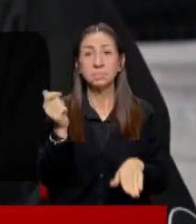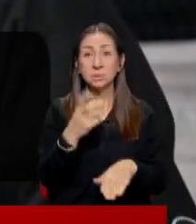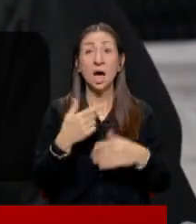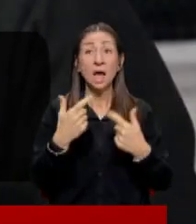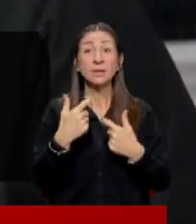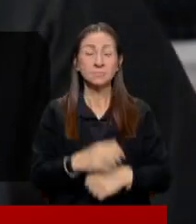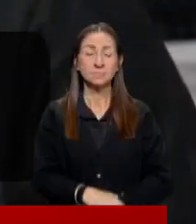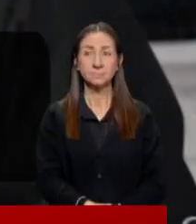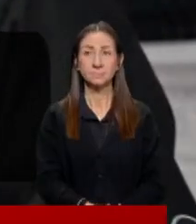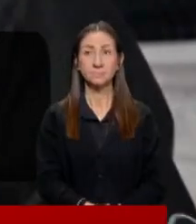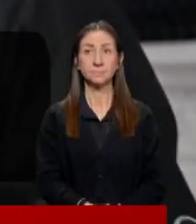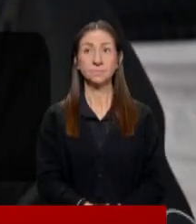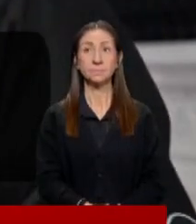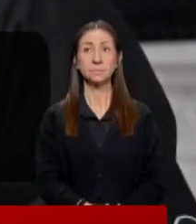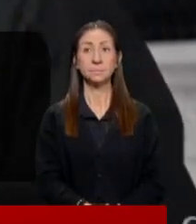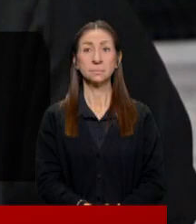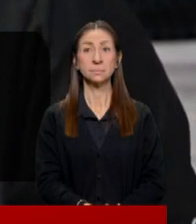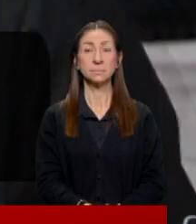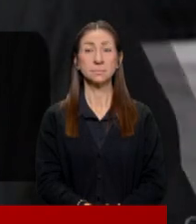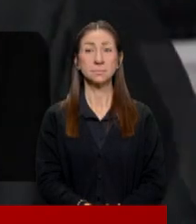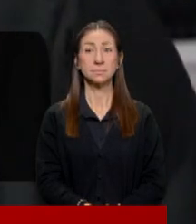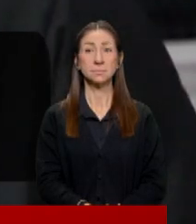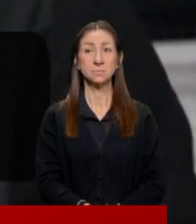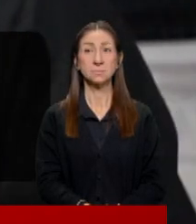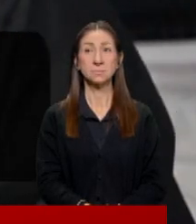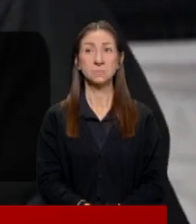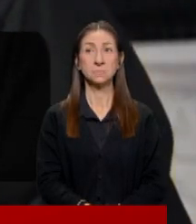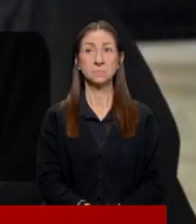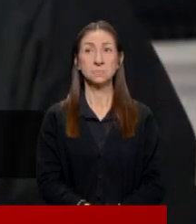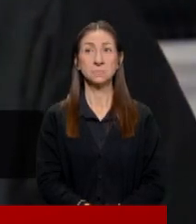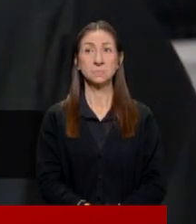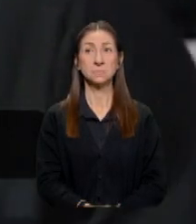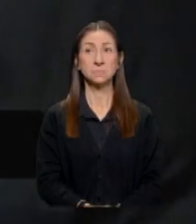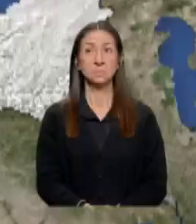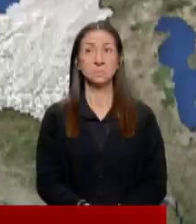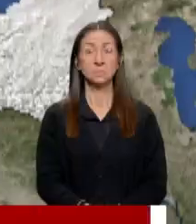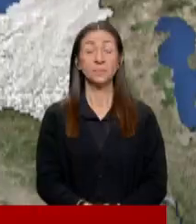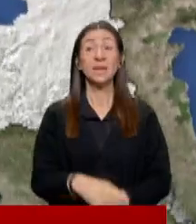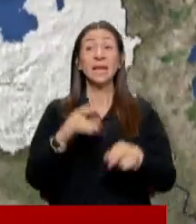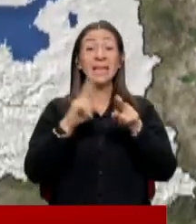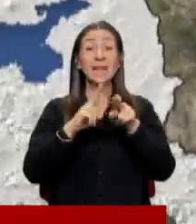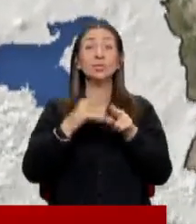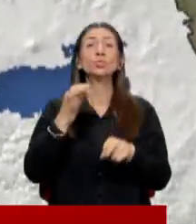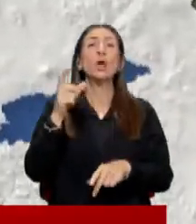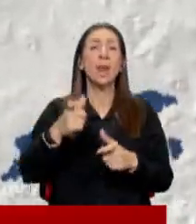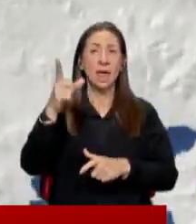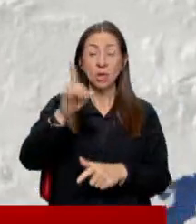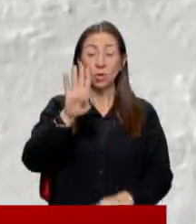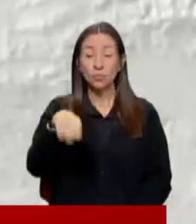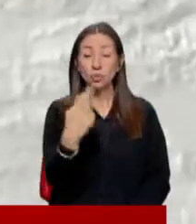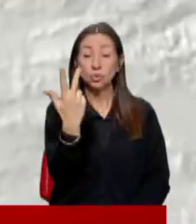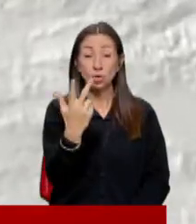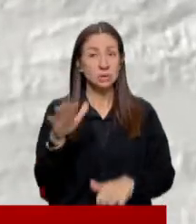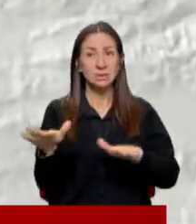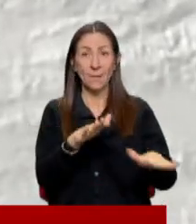Hatay'dan geldiğim için 6 Şubat gecesini tekrar hissettirdi bana. Ekstra bir gerginlik ve tedirginlik hala mevcut. Kelkit merkezi 4,3